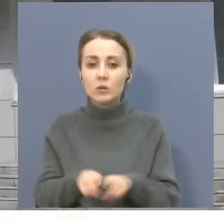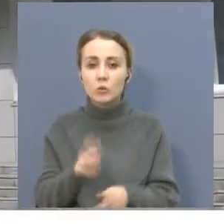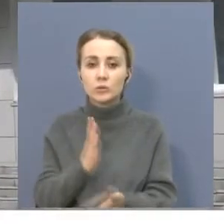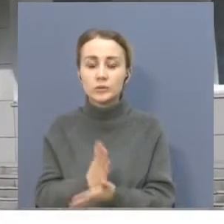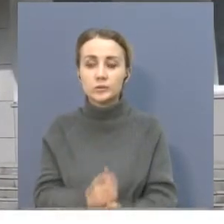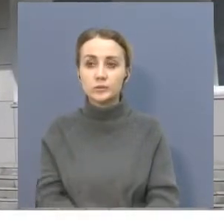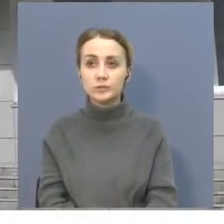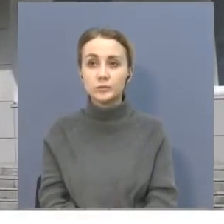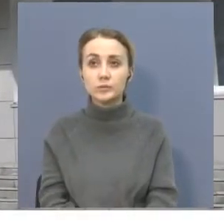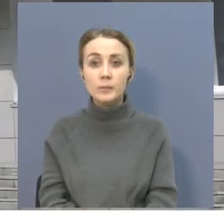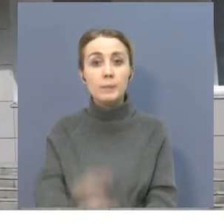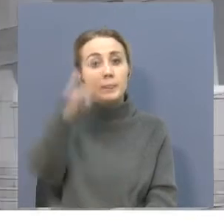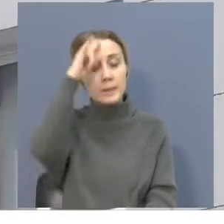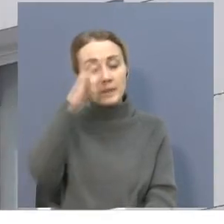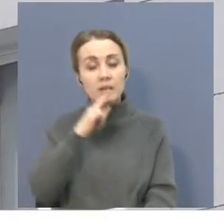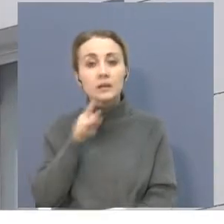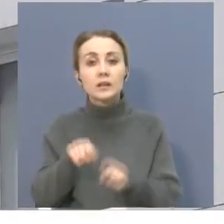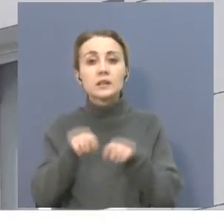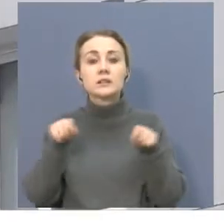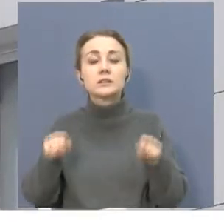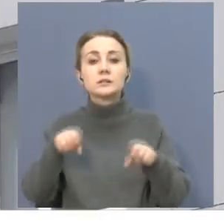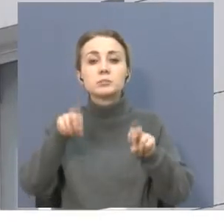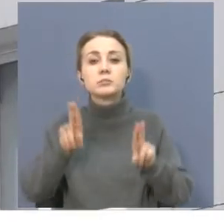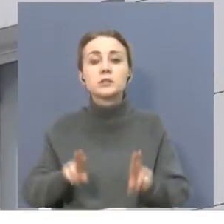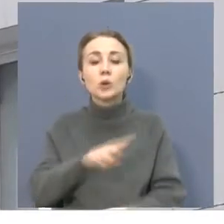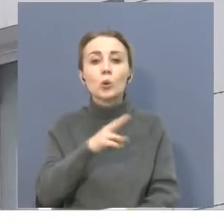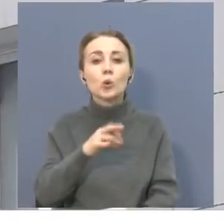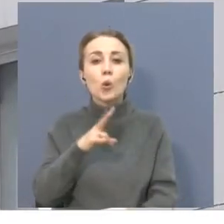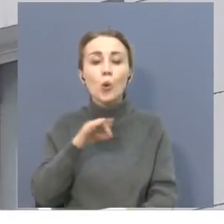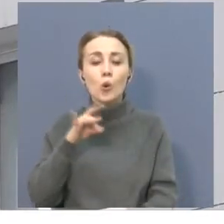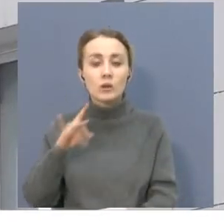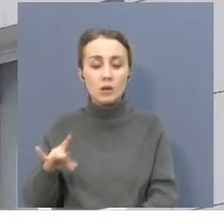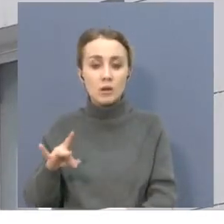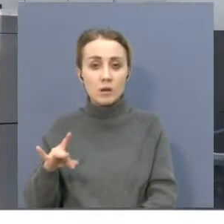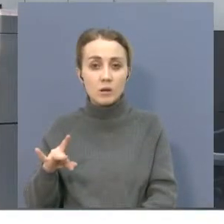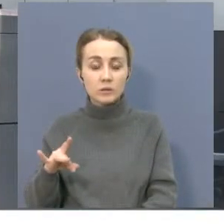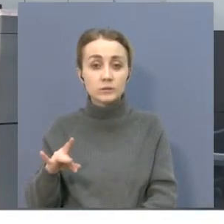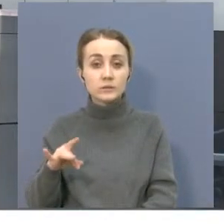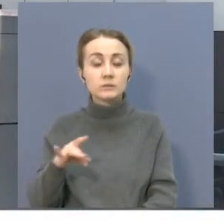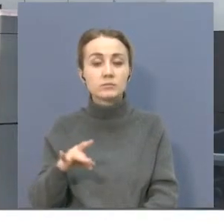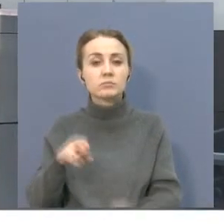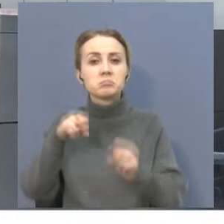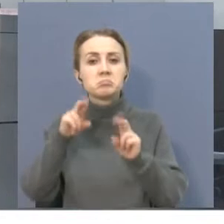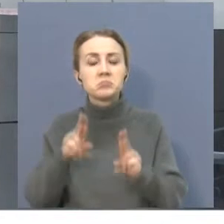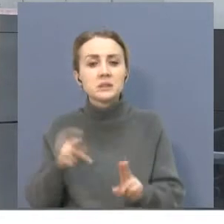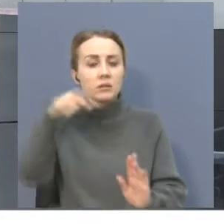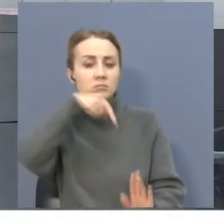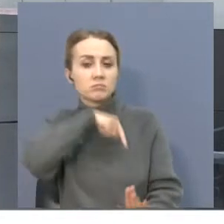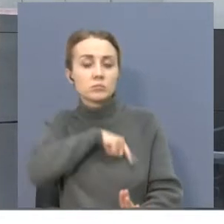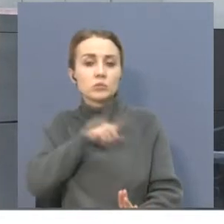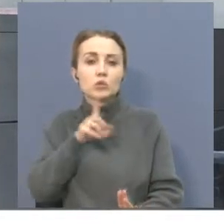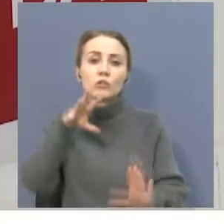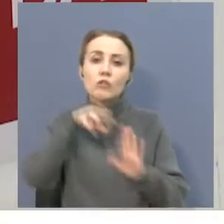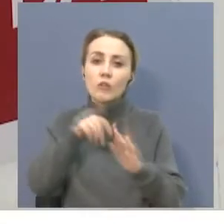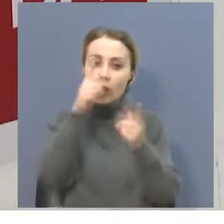Қазақстанда гемопоэтикалық дің жасушаларына донорлардың тізімі жасалуда. Ол сүйек кемігінің доноры болуға келіскен адамдар туралы